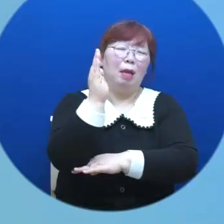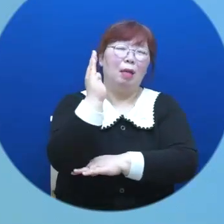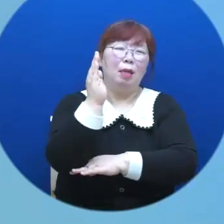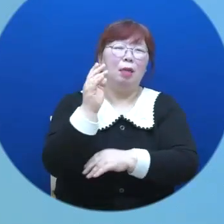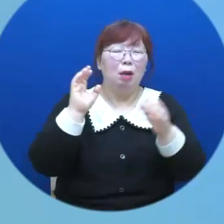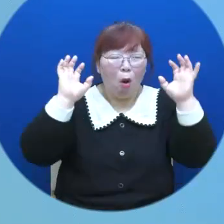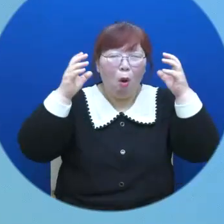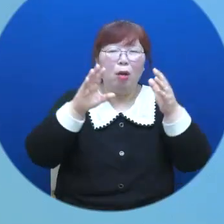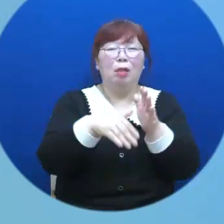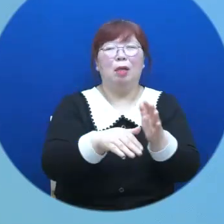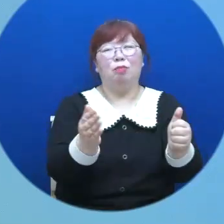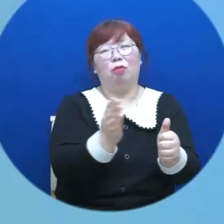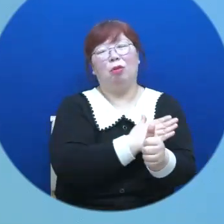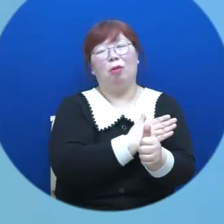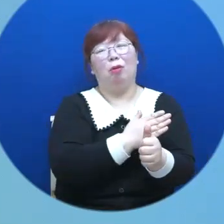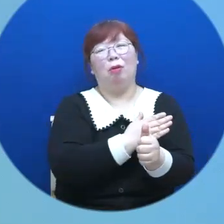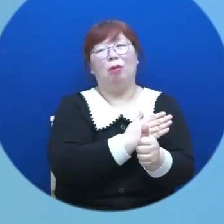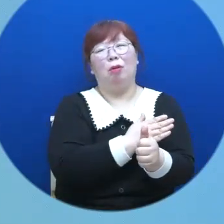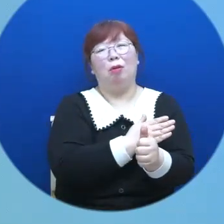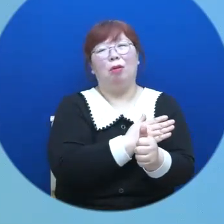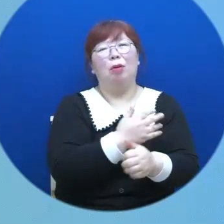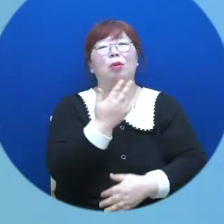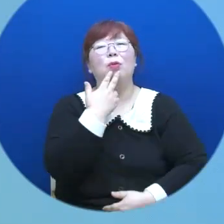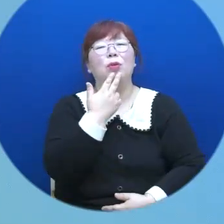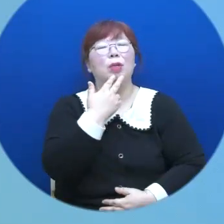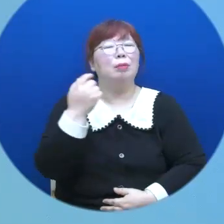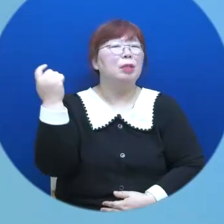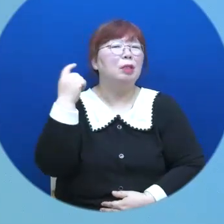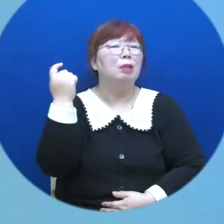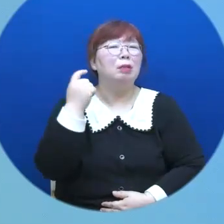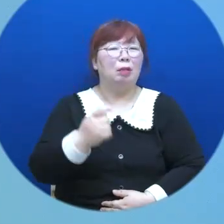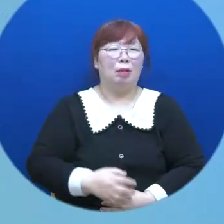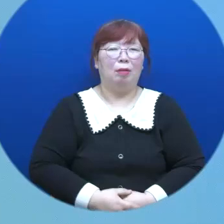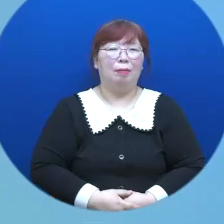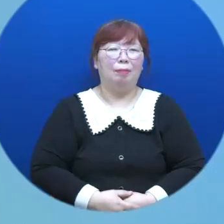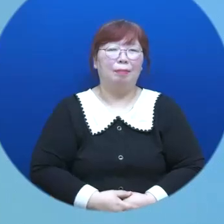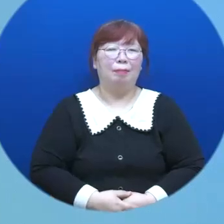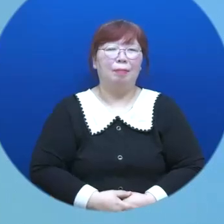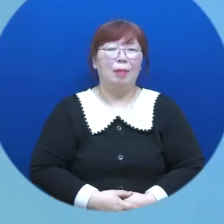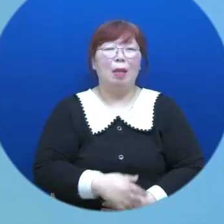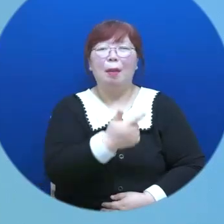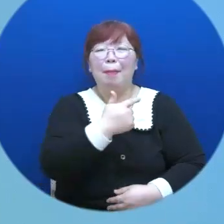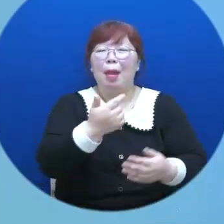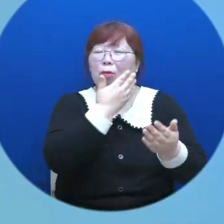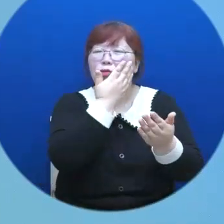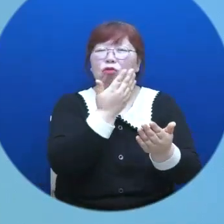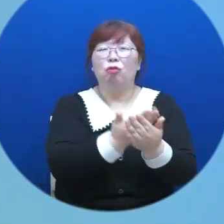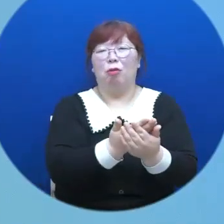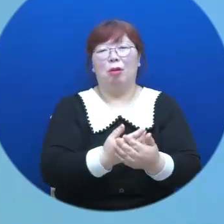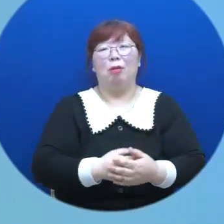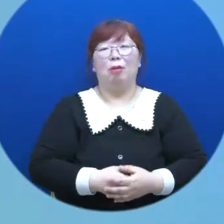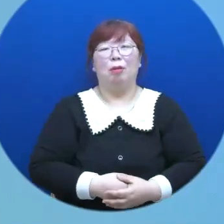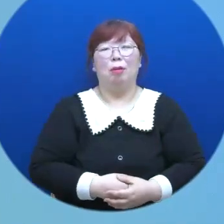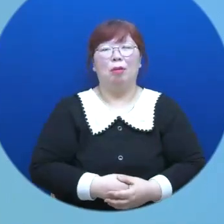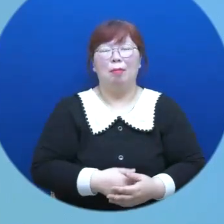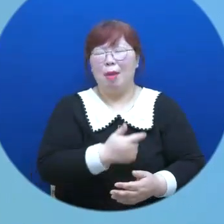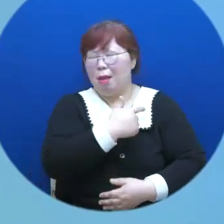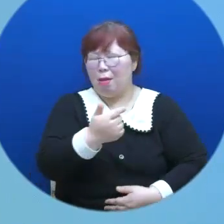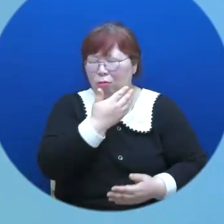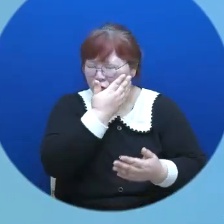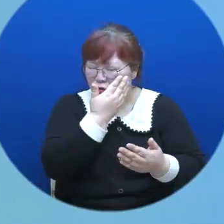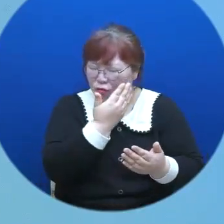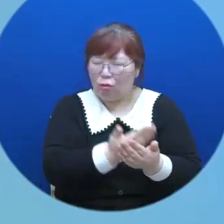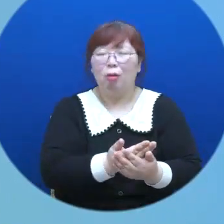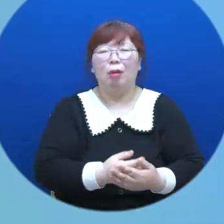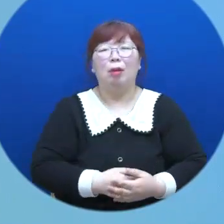어릴 때부터 요셉은 들은 거죠. 매우 중요한 사실이 있습니다. 매우 중요한